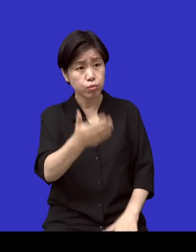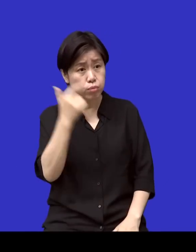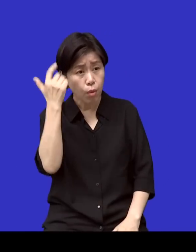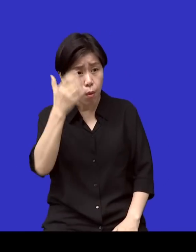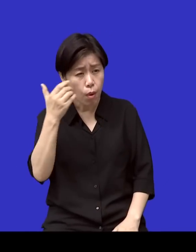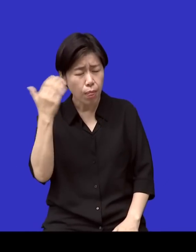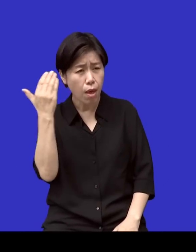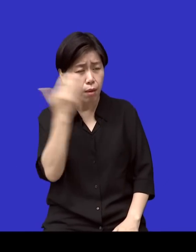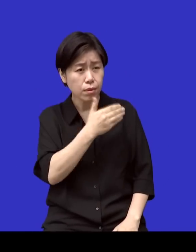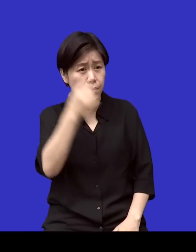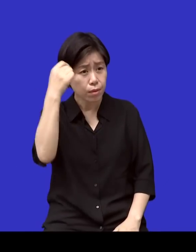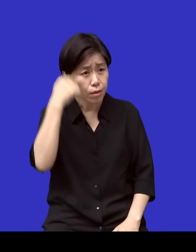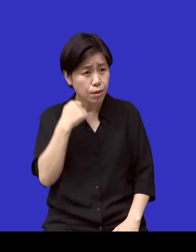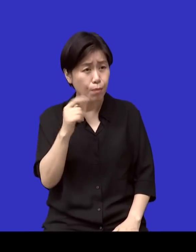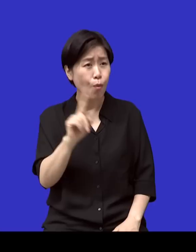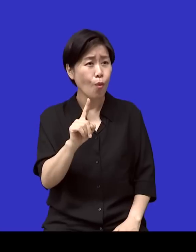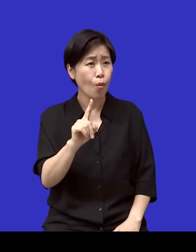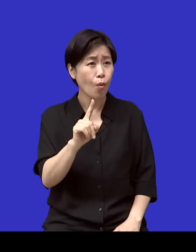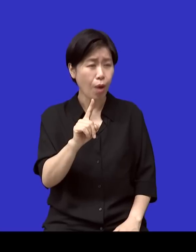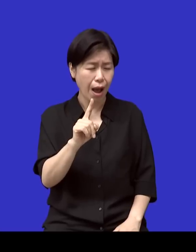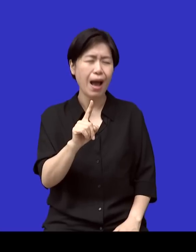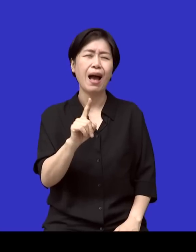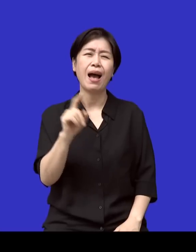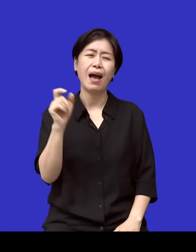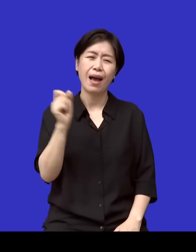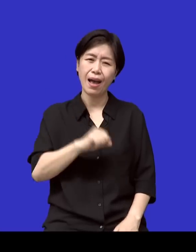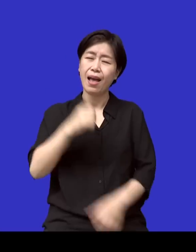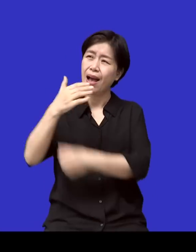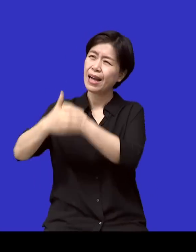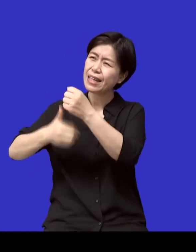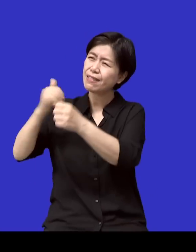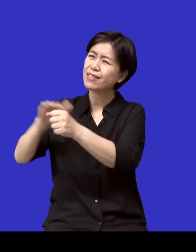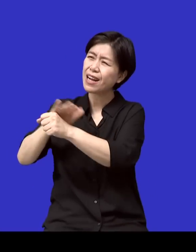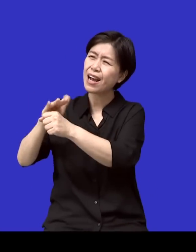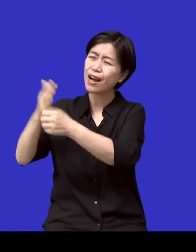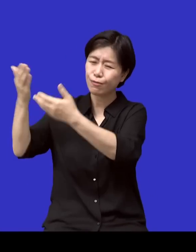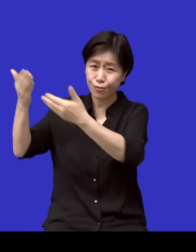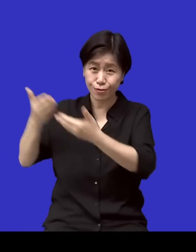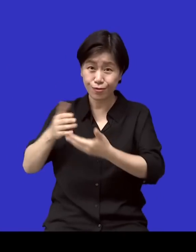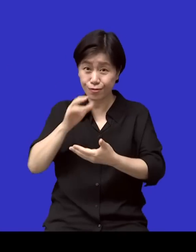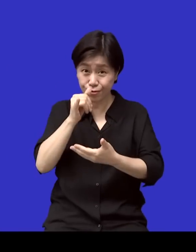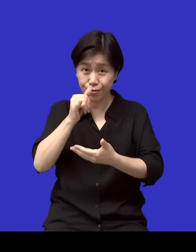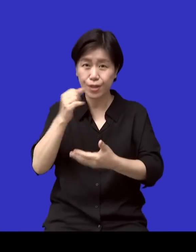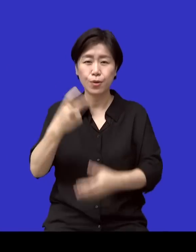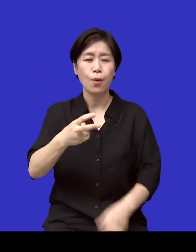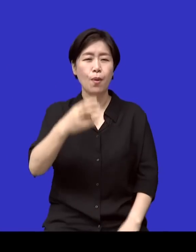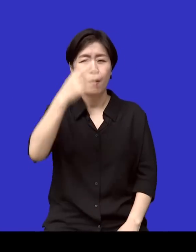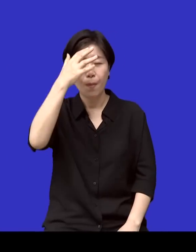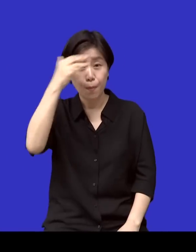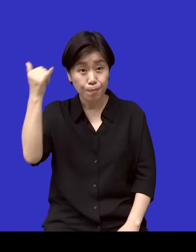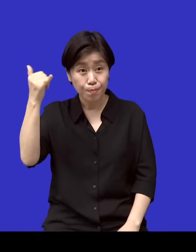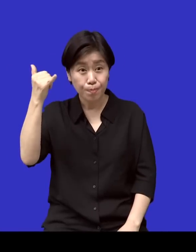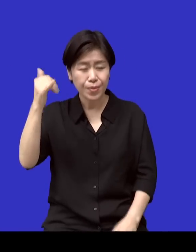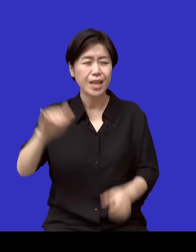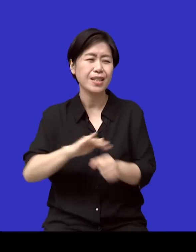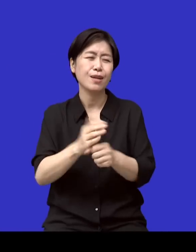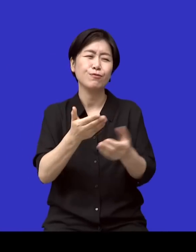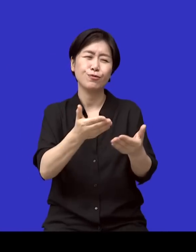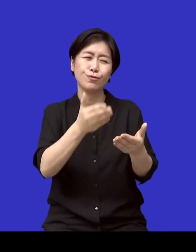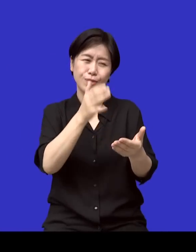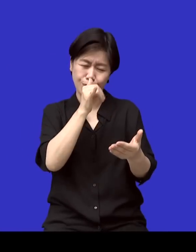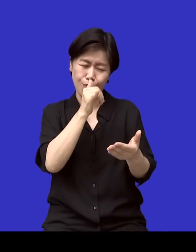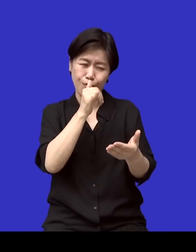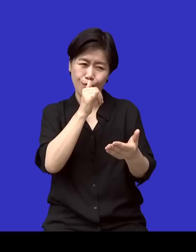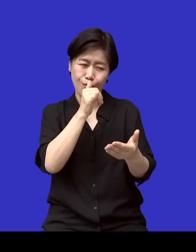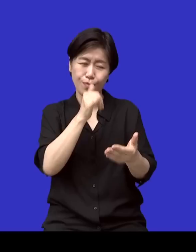거는 하나님 사랑하고 할머니 사랑 많이 받고 이 종목 스키라는 걸 너무너무 좋아하는